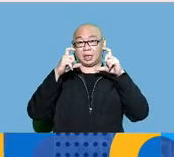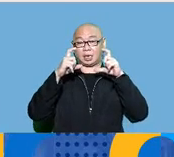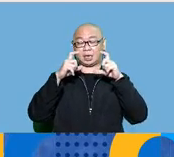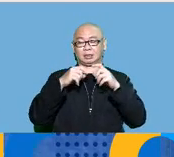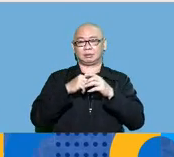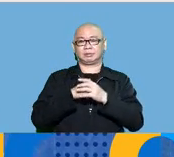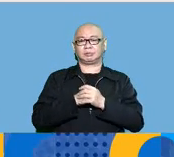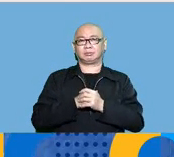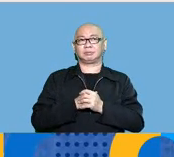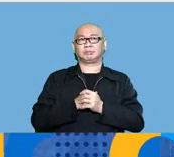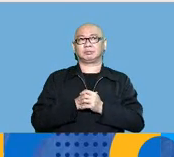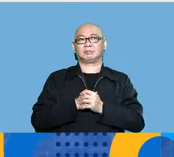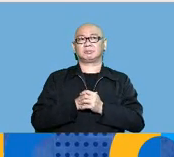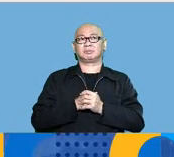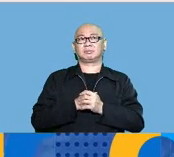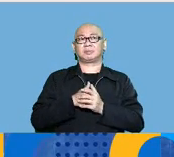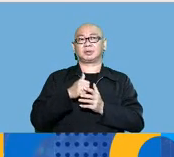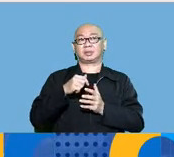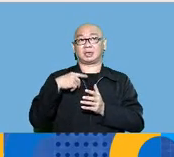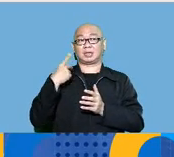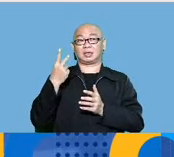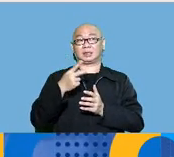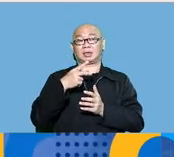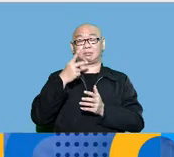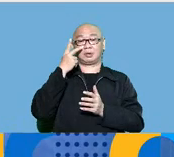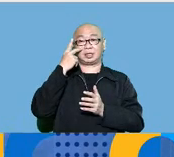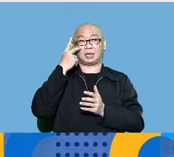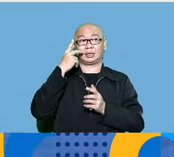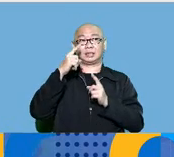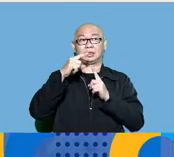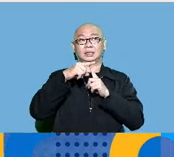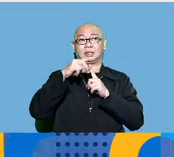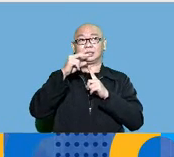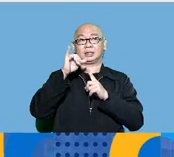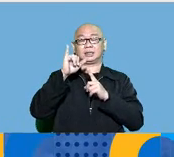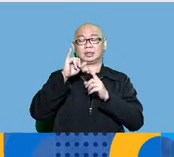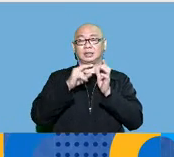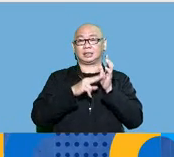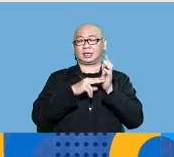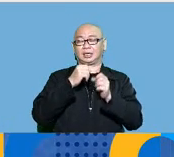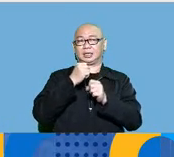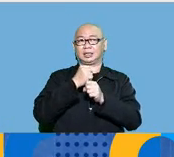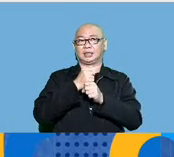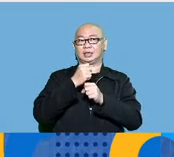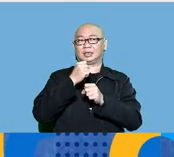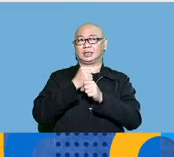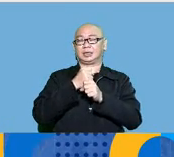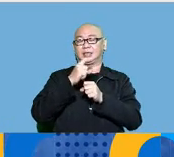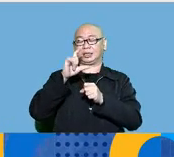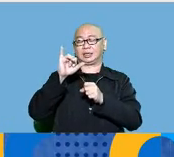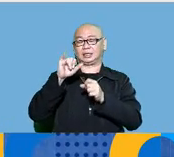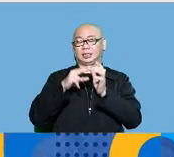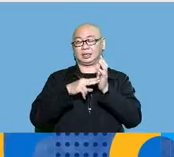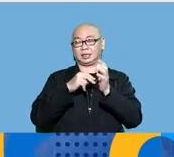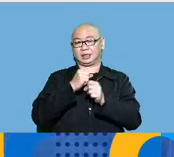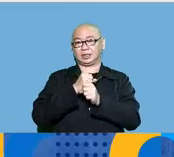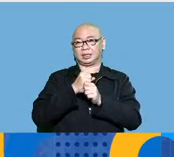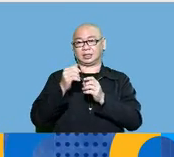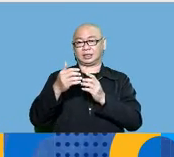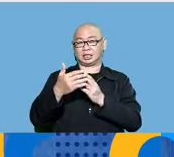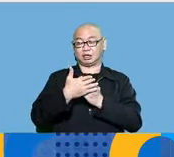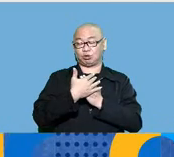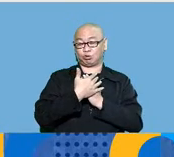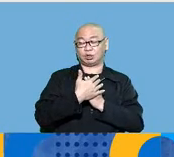kamera jebak. Jadi kita bisa melihat terenggiling, yaitu Manis javanica, yang termasuk kategori dilindungi, dan